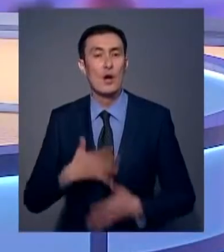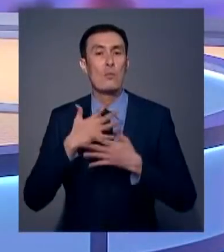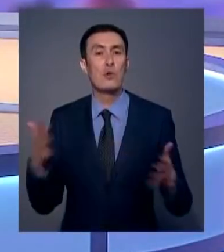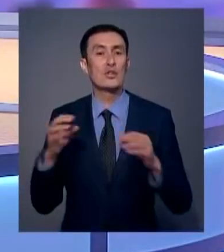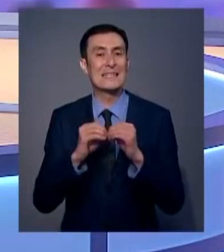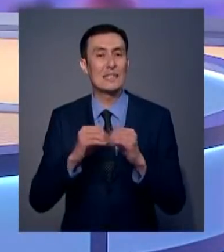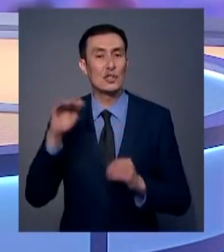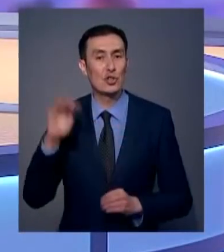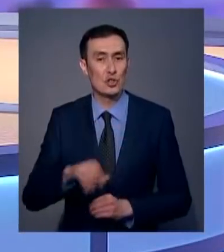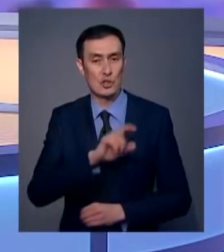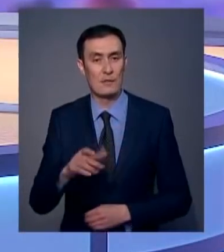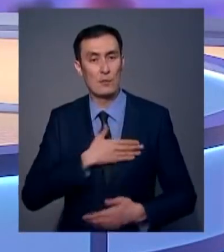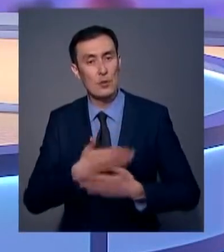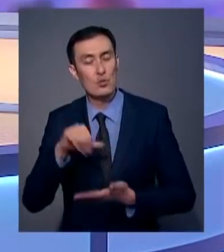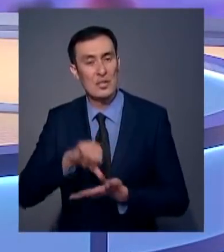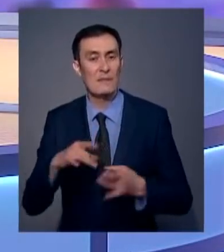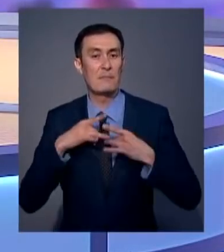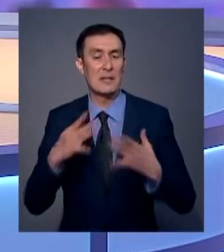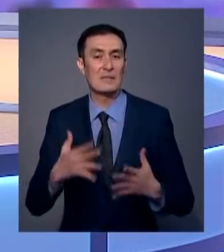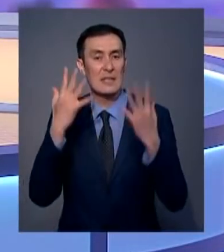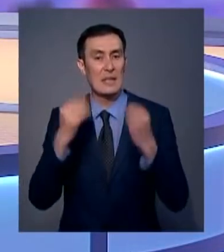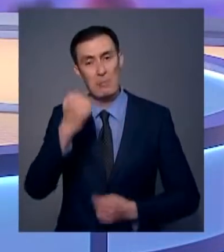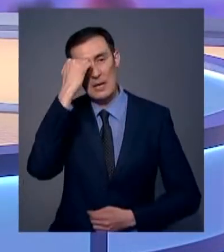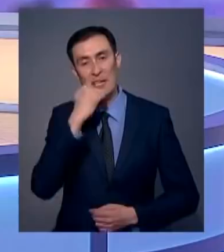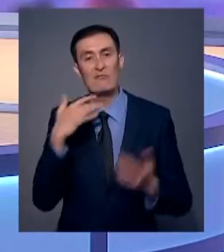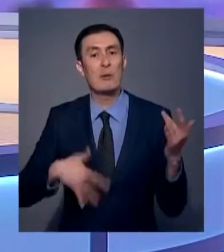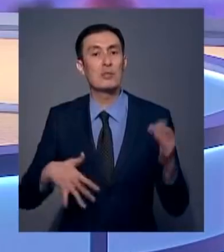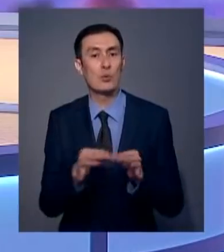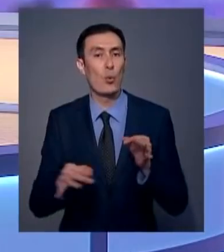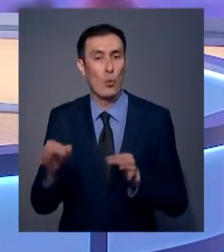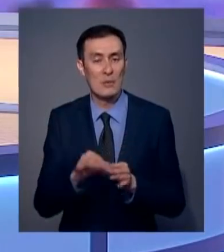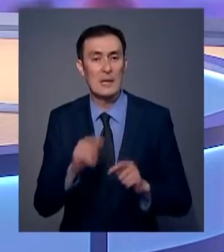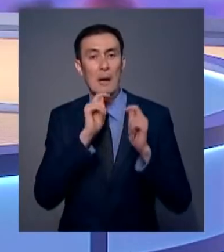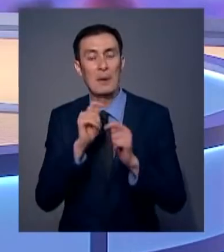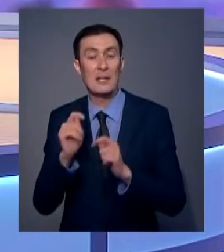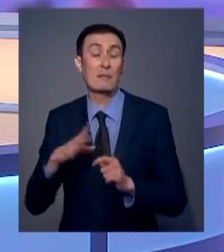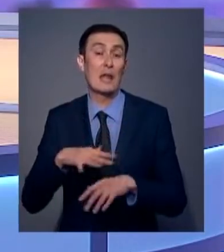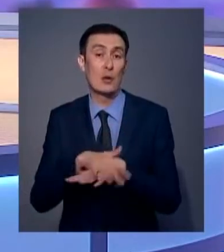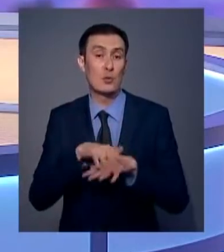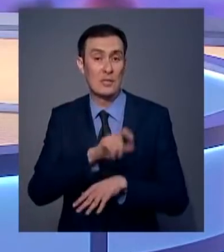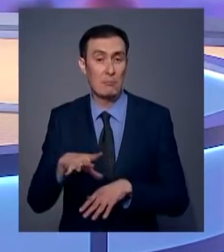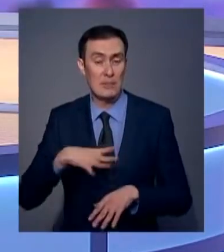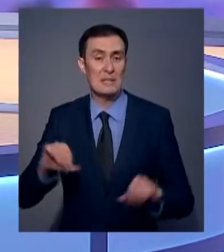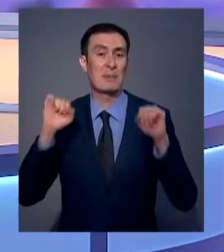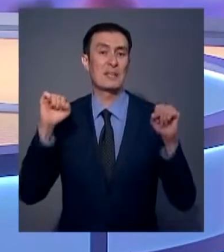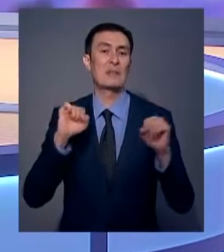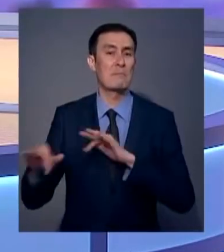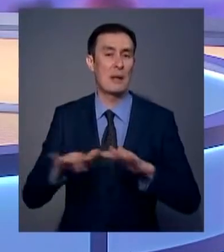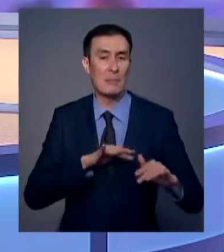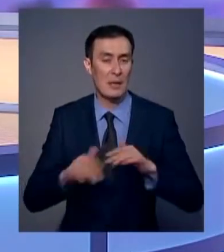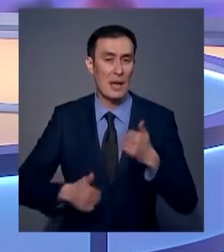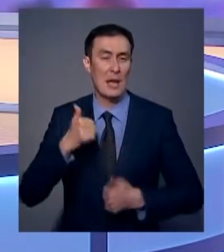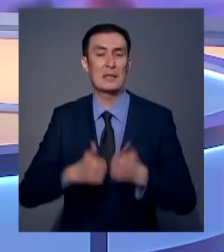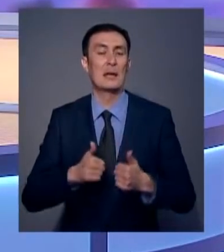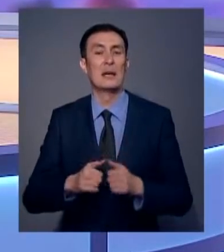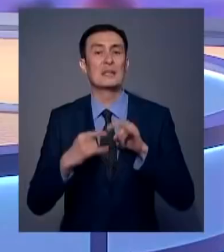Больше 10 тысяч человек приняли участие в праздновании Дня Благодарности в Жамбылской области. Подарком для жителей региона стали спортивные мероприятия,